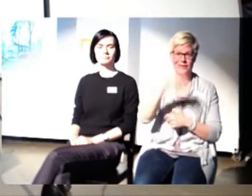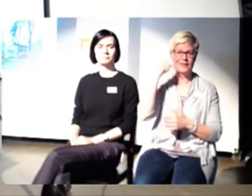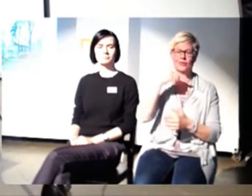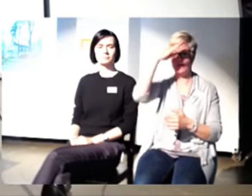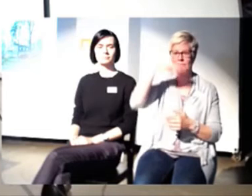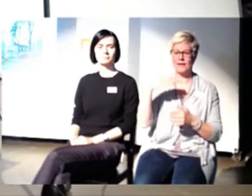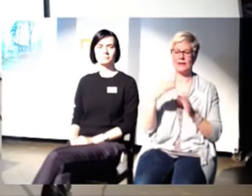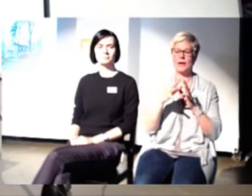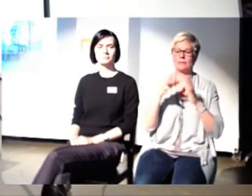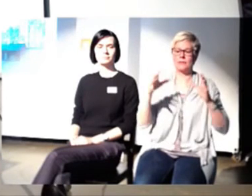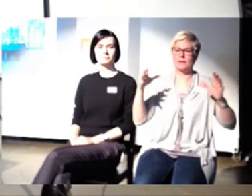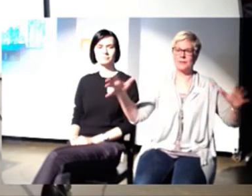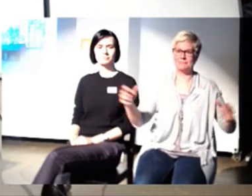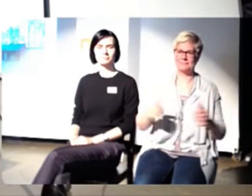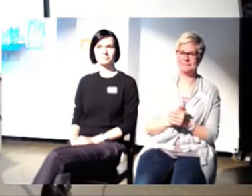joo.